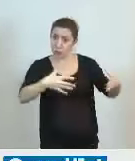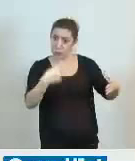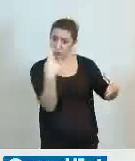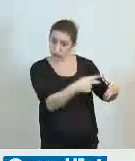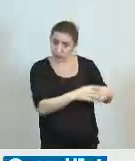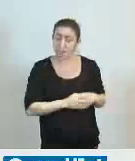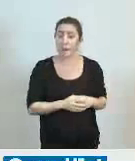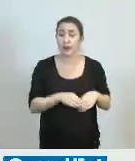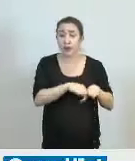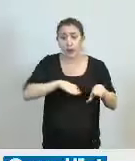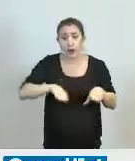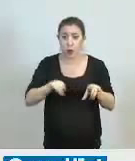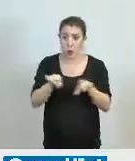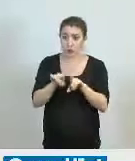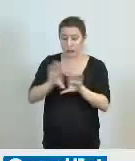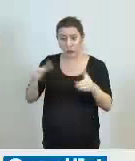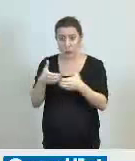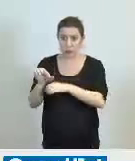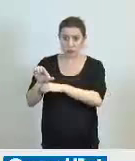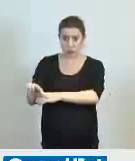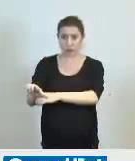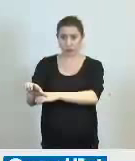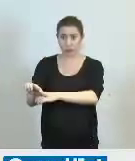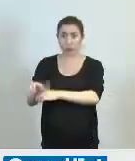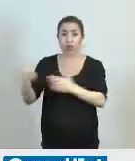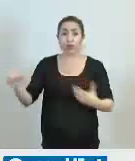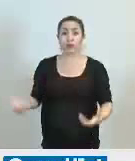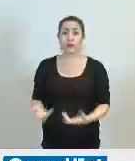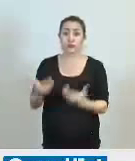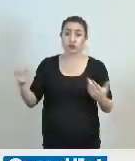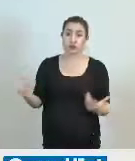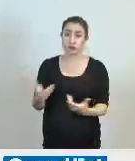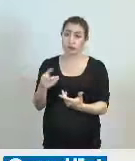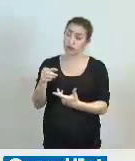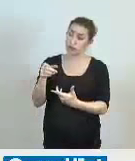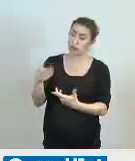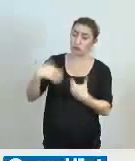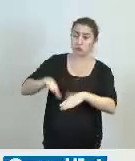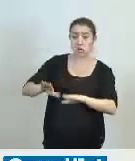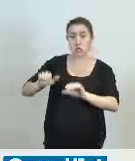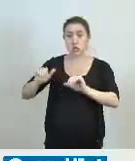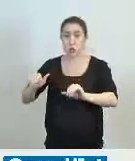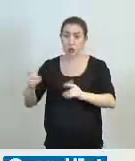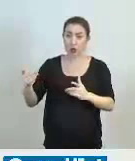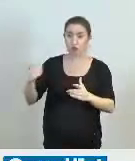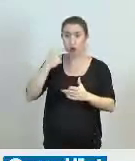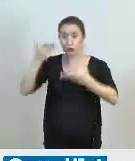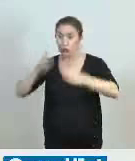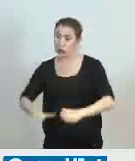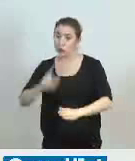aussi celui d'une opposition qui, sur certains rangs, s'est accompagnée à certains moments des